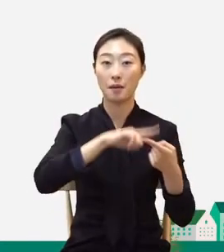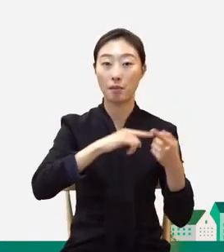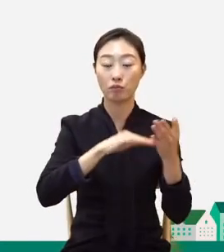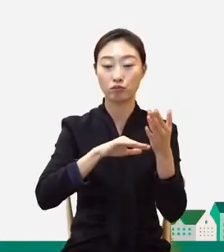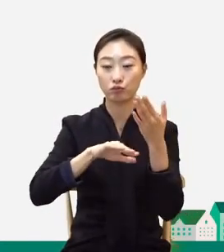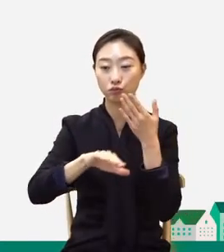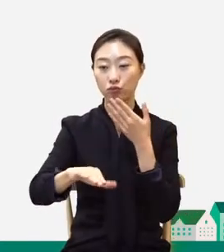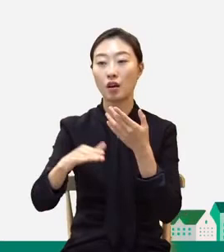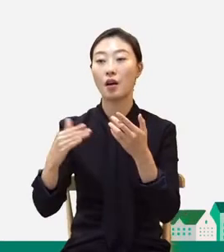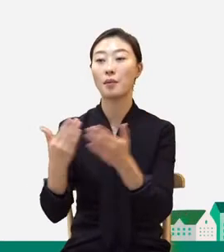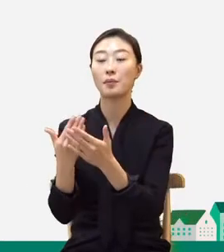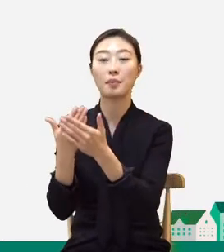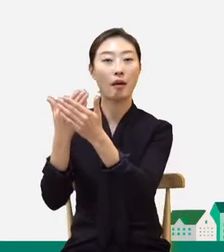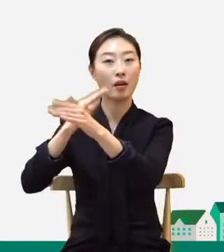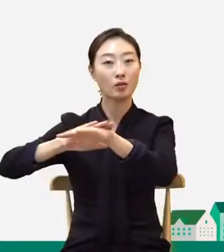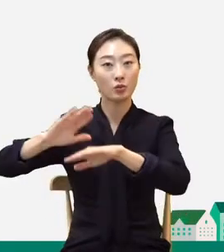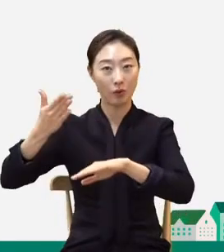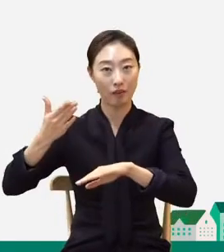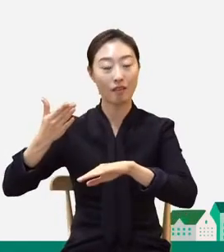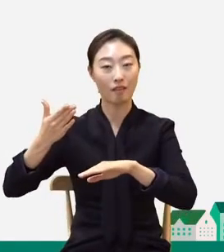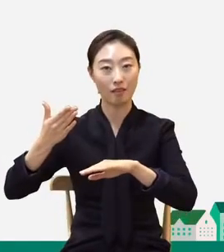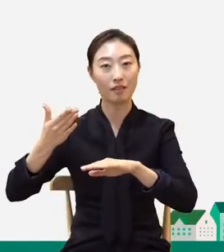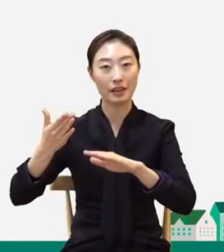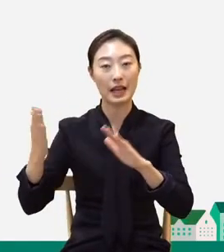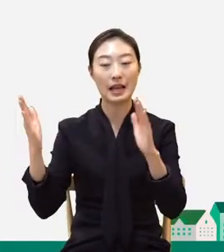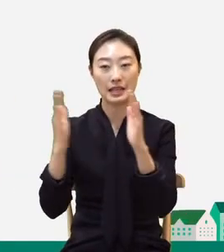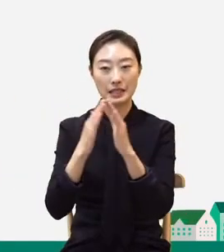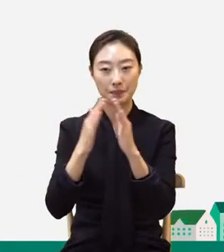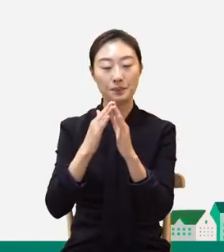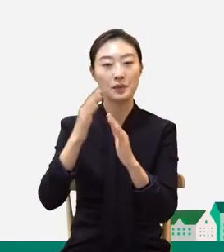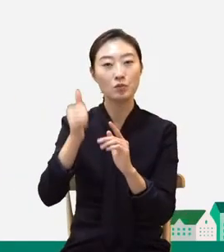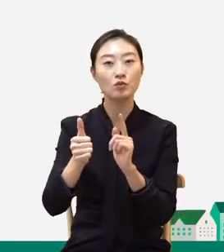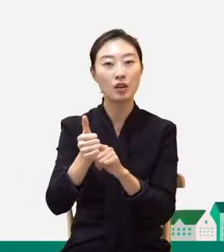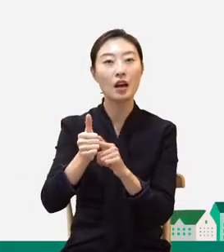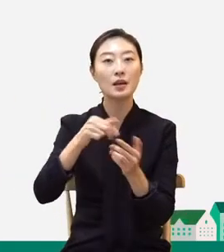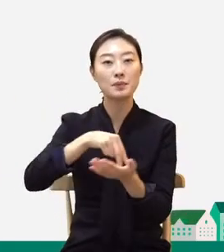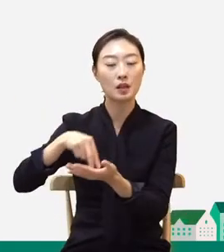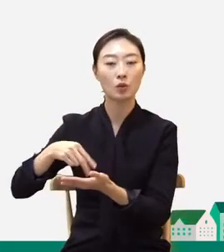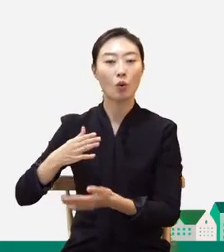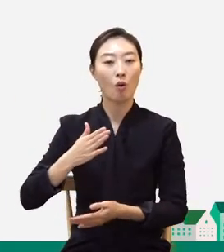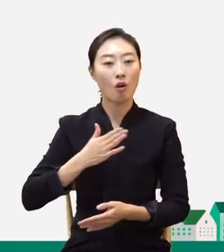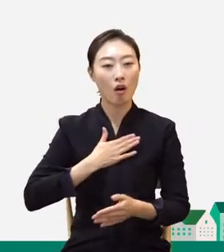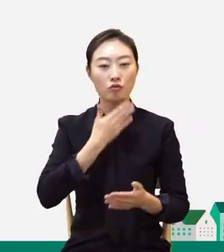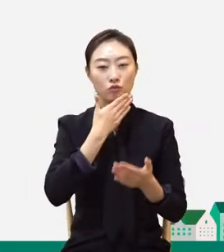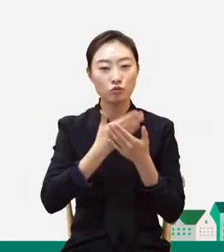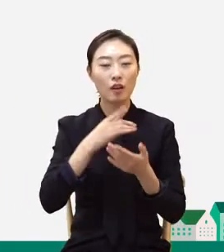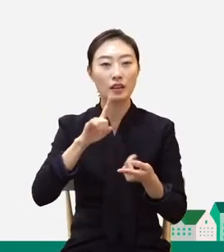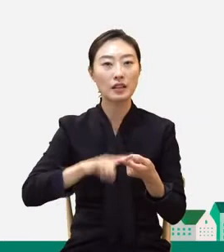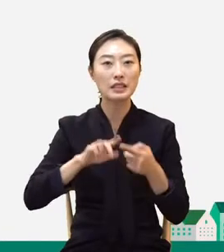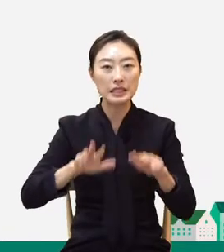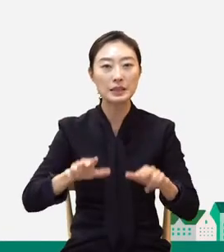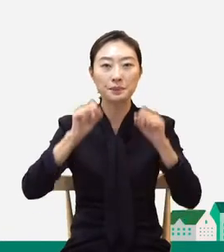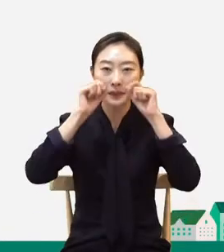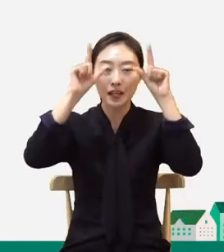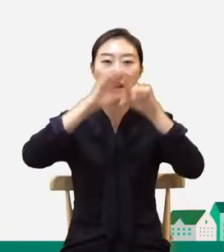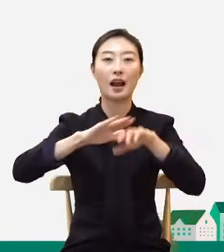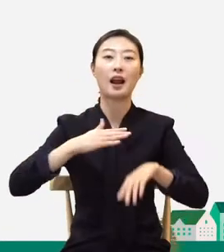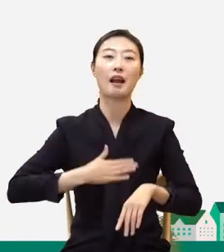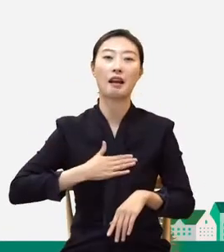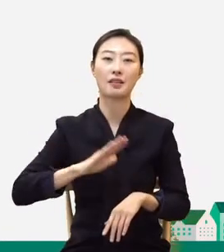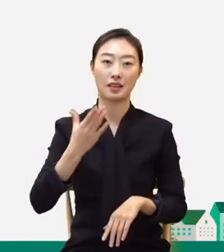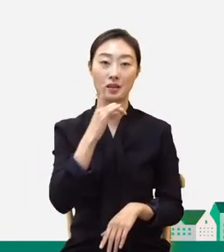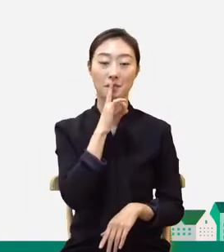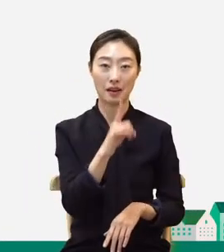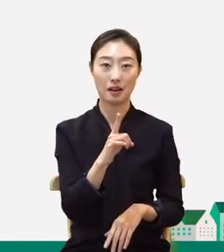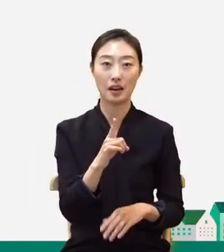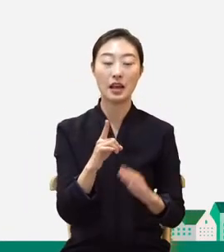또 입주자분들도 왜 이런 중요한 것들을 이제 알았을까요? 라고 하시는 이야기들을 보고 저희가 안정적인 주거